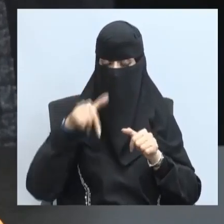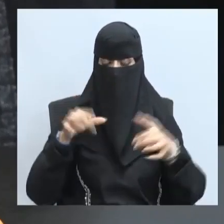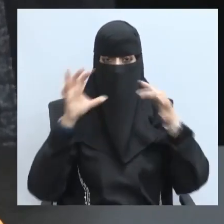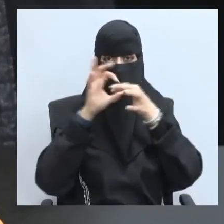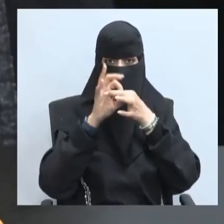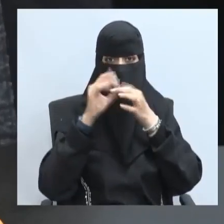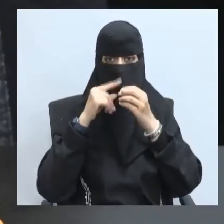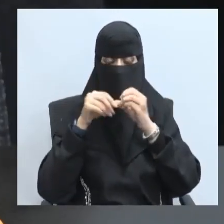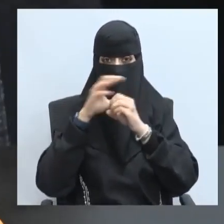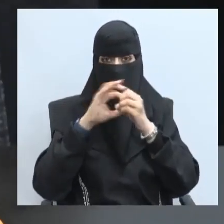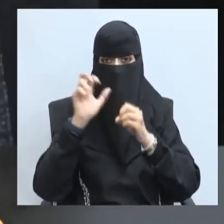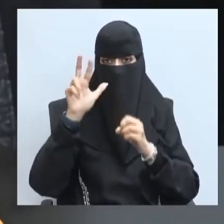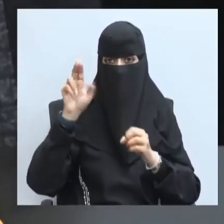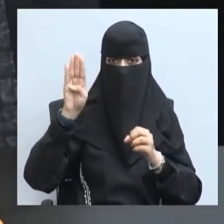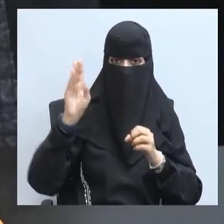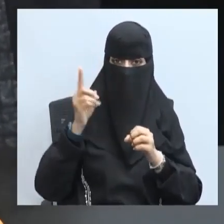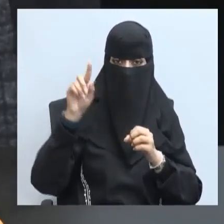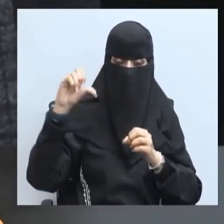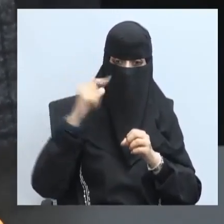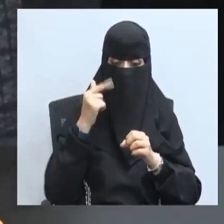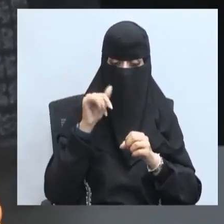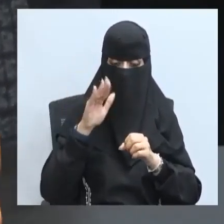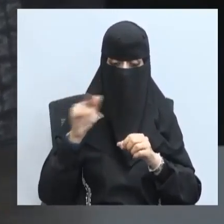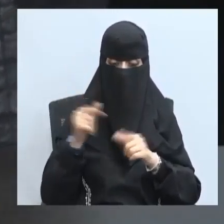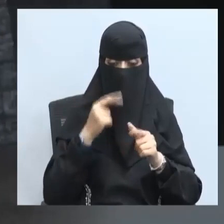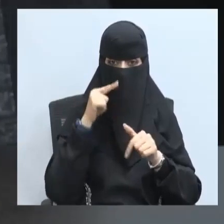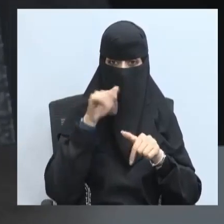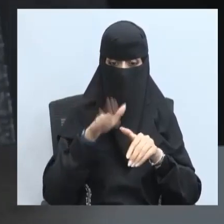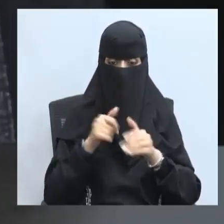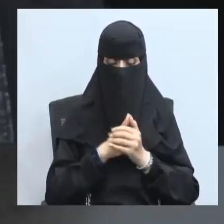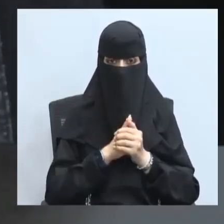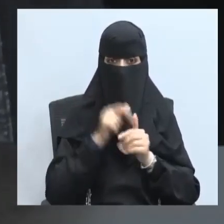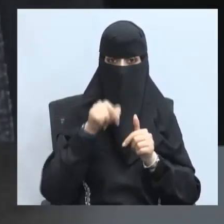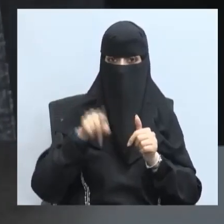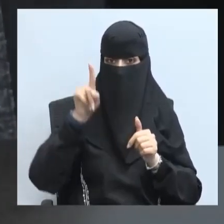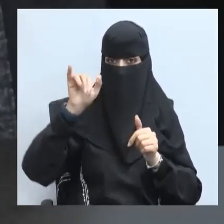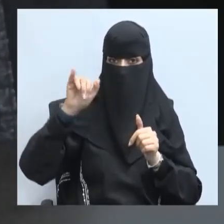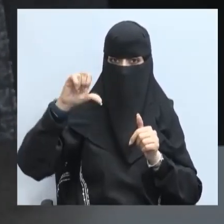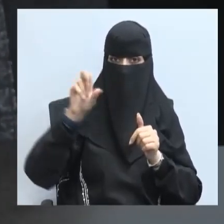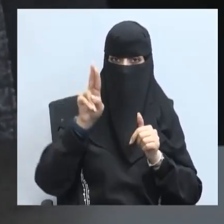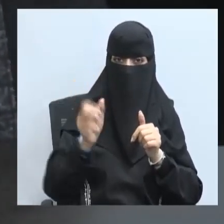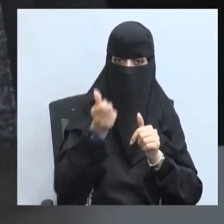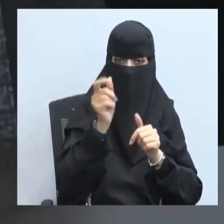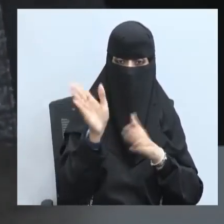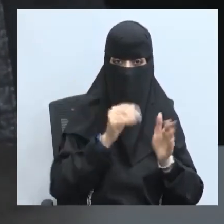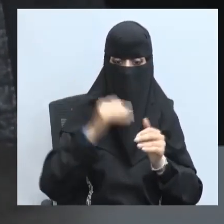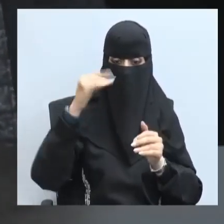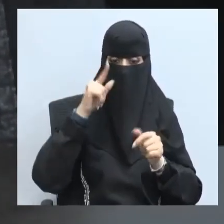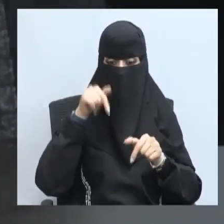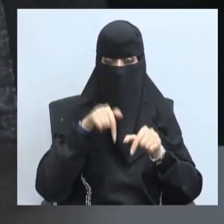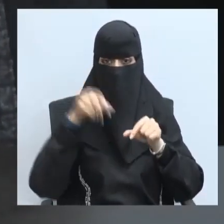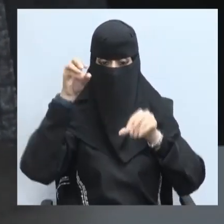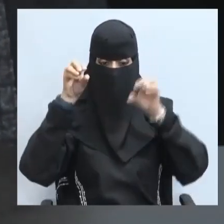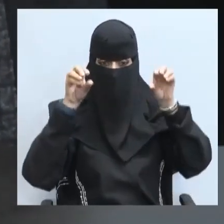الكربون باربعه روابط مثلا لدينا هنا هذا هو البيوتان الحلقي لاحظ اربعه ذرات